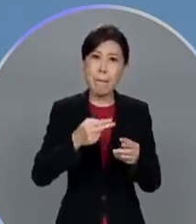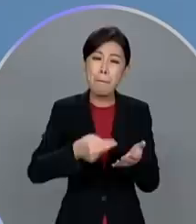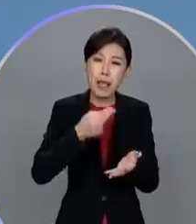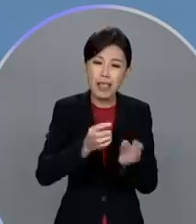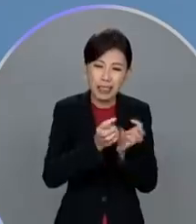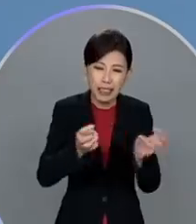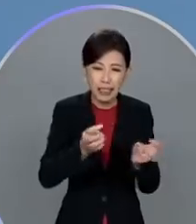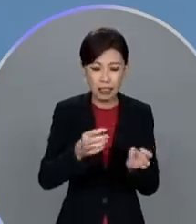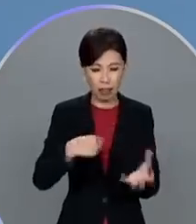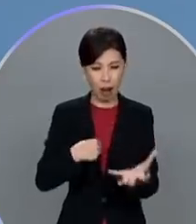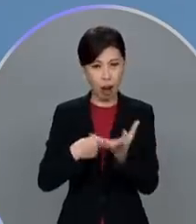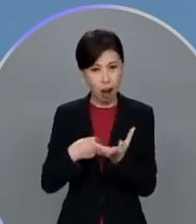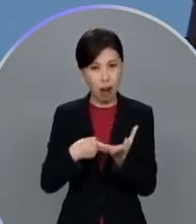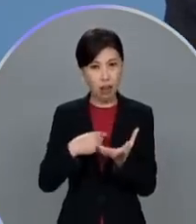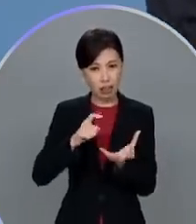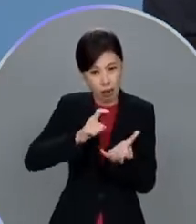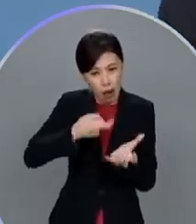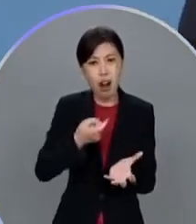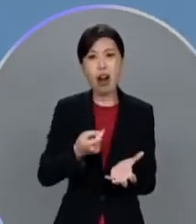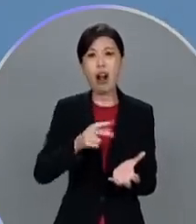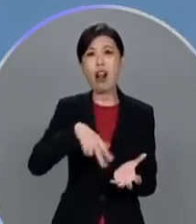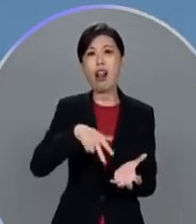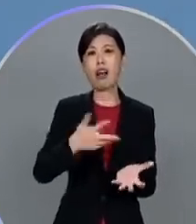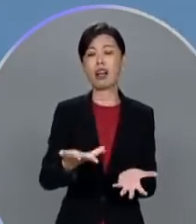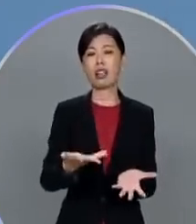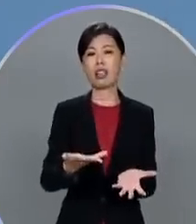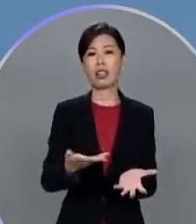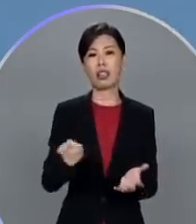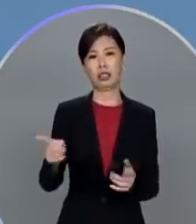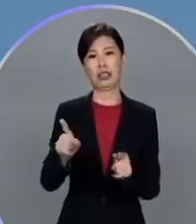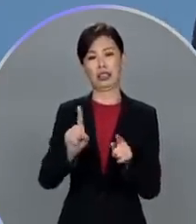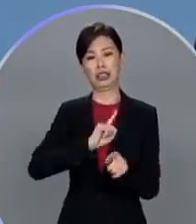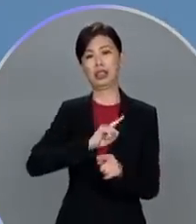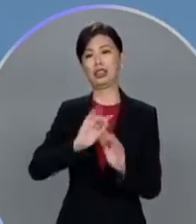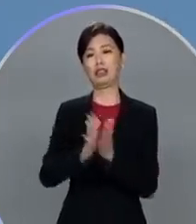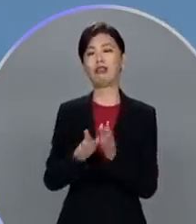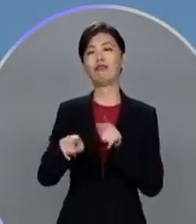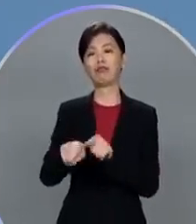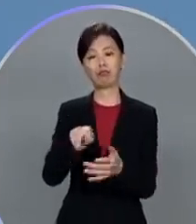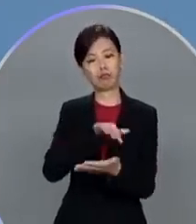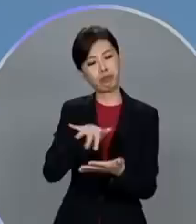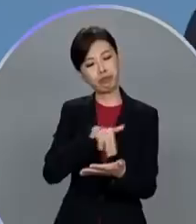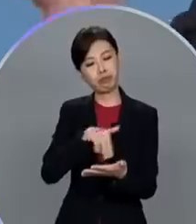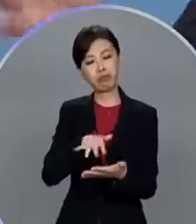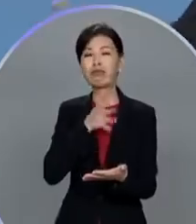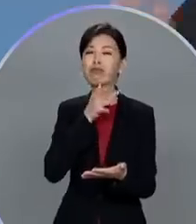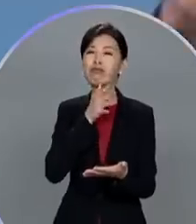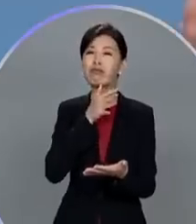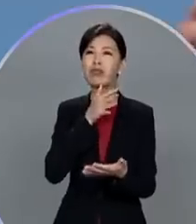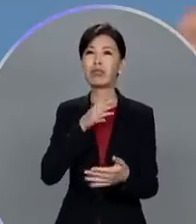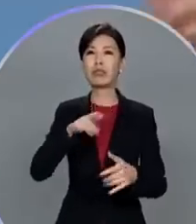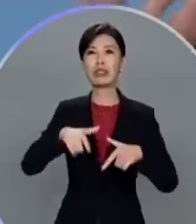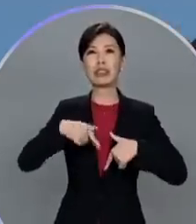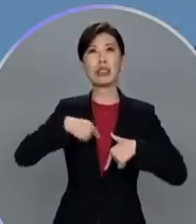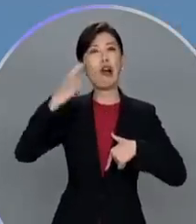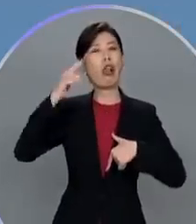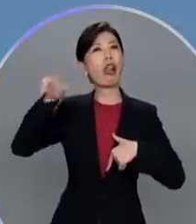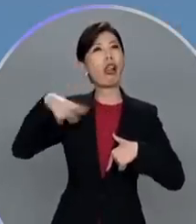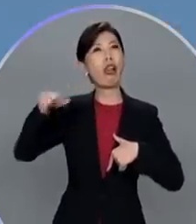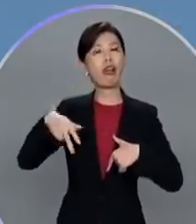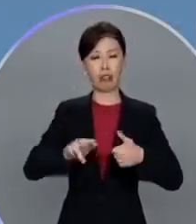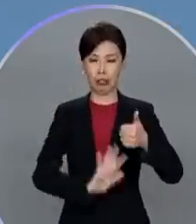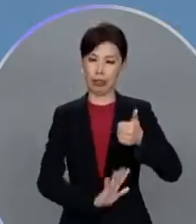仔，你都用读稿机，你没有中心思想，你用你的幕僚写的稿子你来